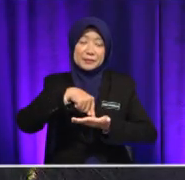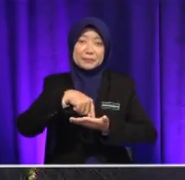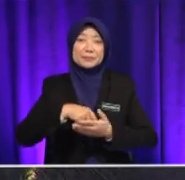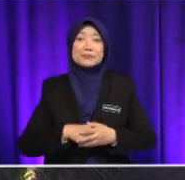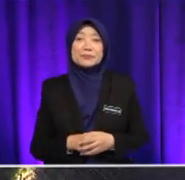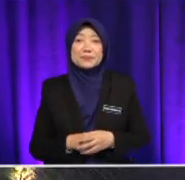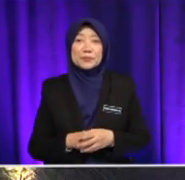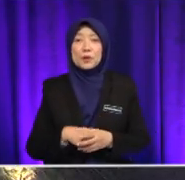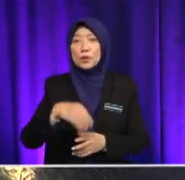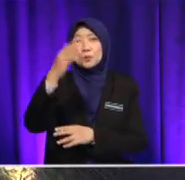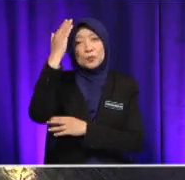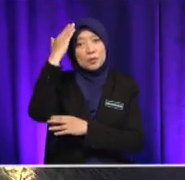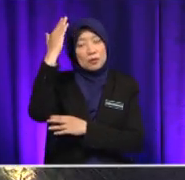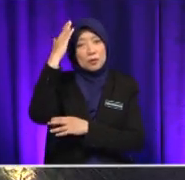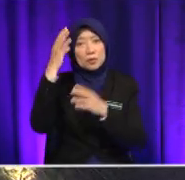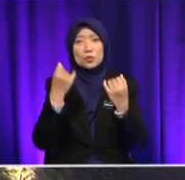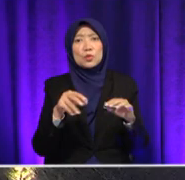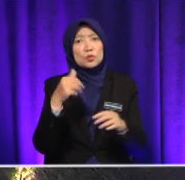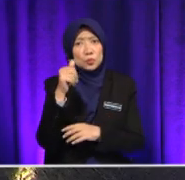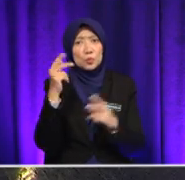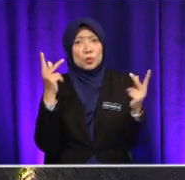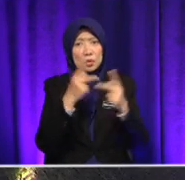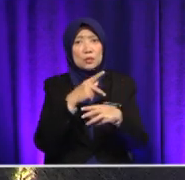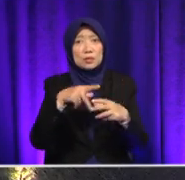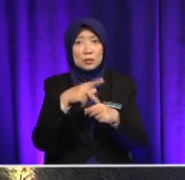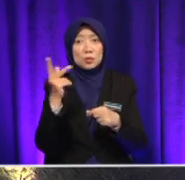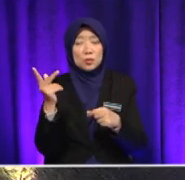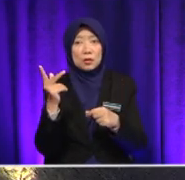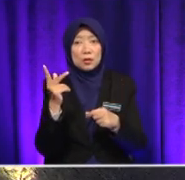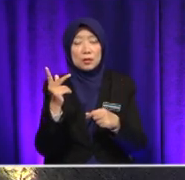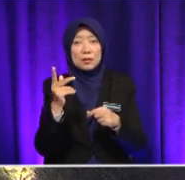Alhamdulillah dengar 10 kali lah keluarga sukses betul betul